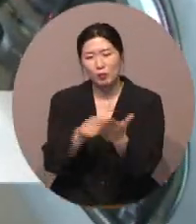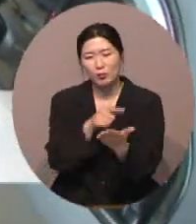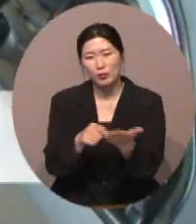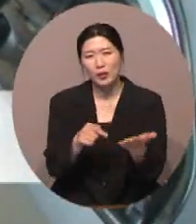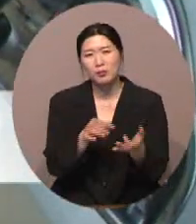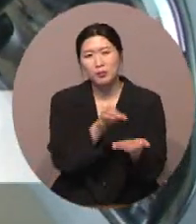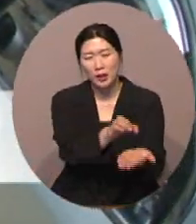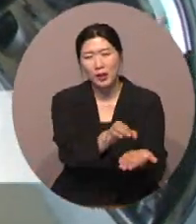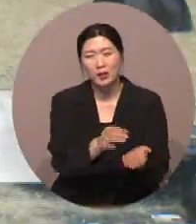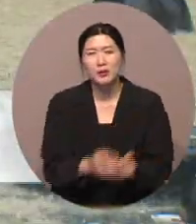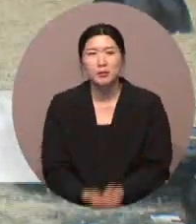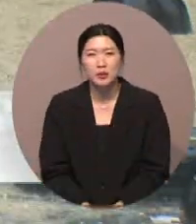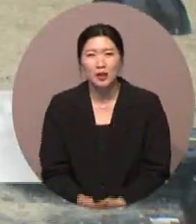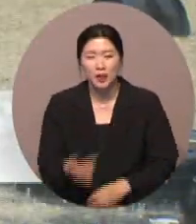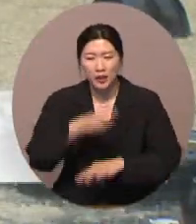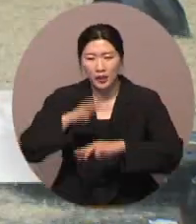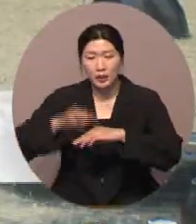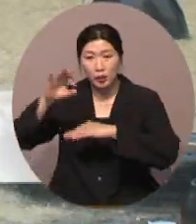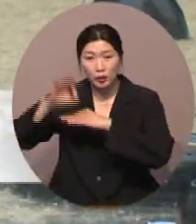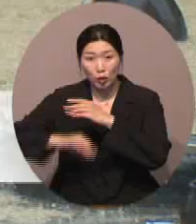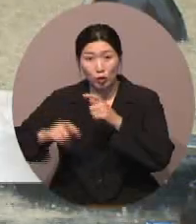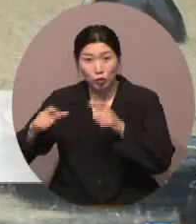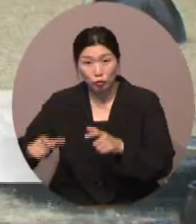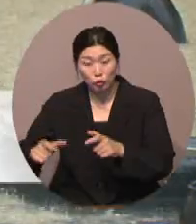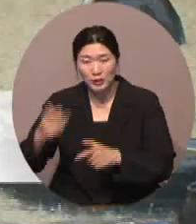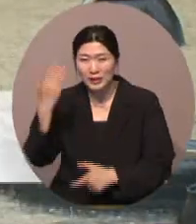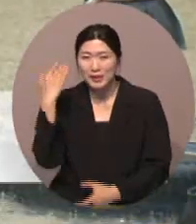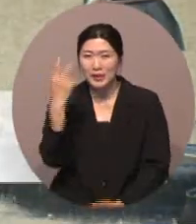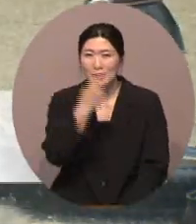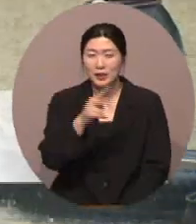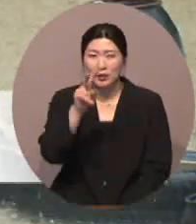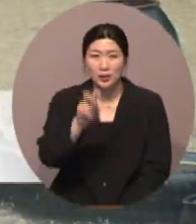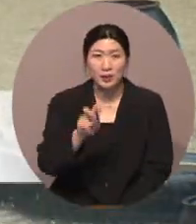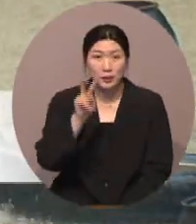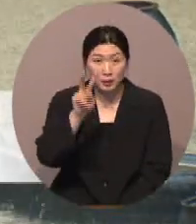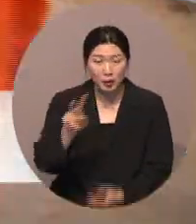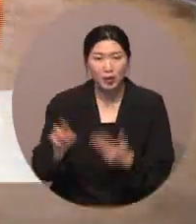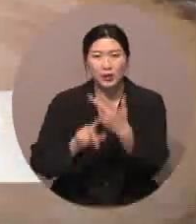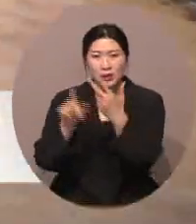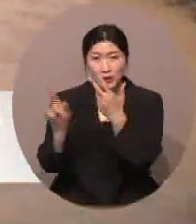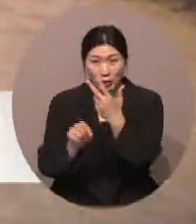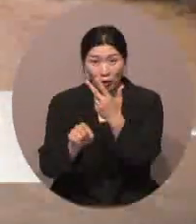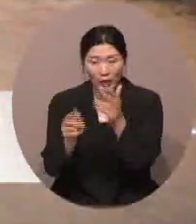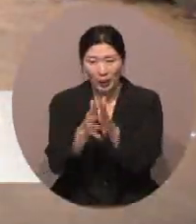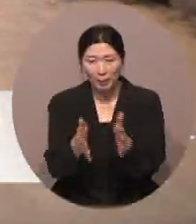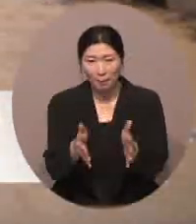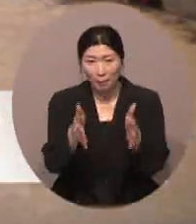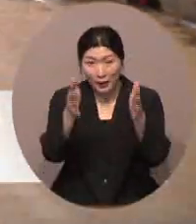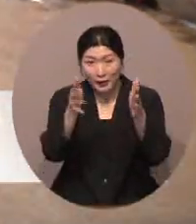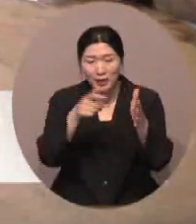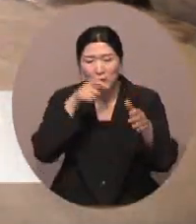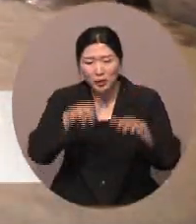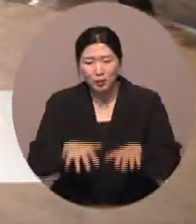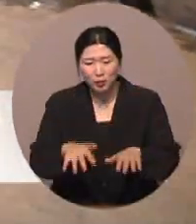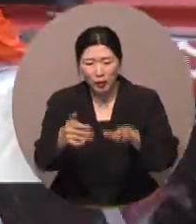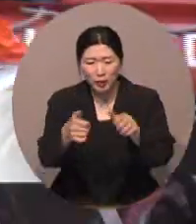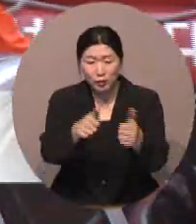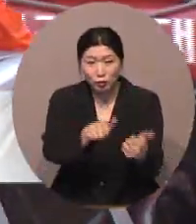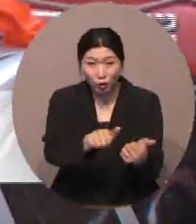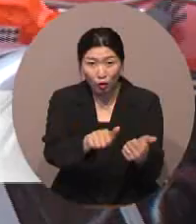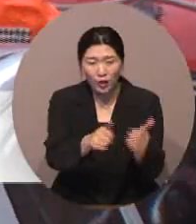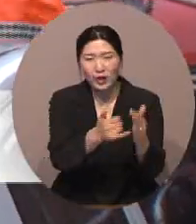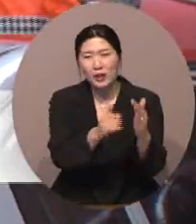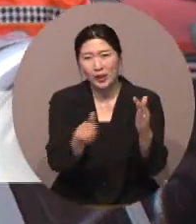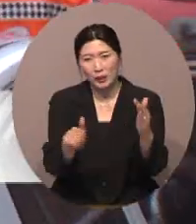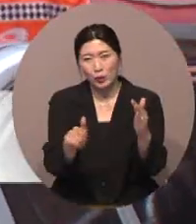받았습니다 대전 서구는 지난 2020년 7월 아파트 침수 사고로 숨진 주민 유종 여섯 명에게 최근